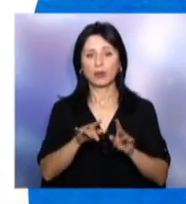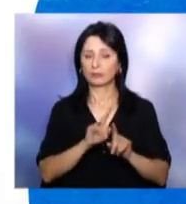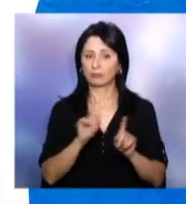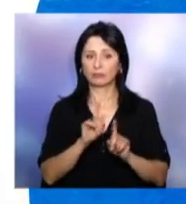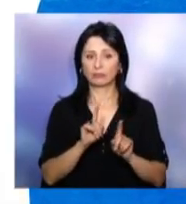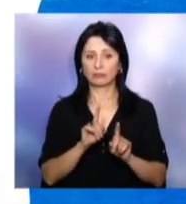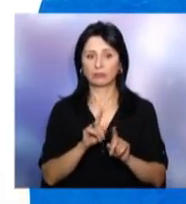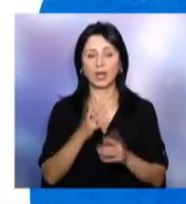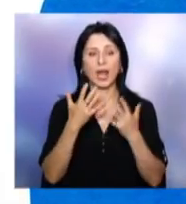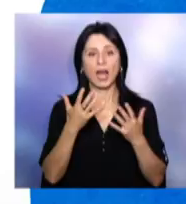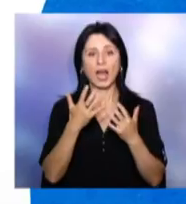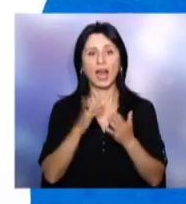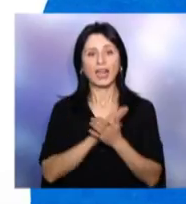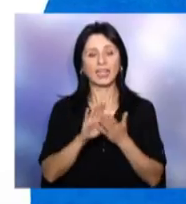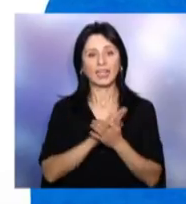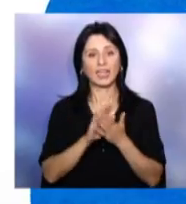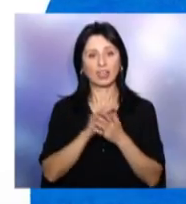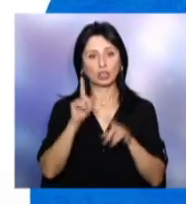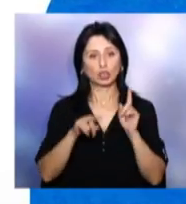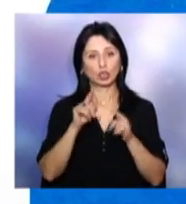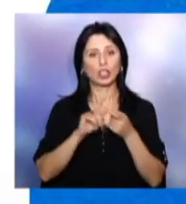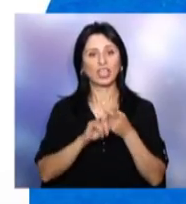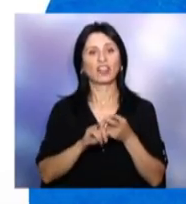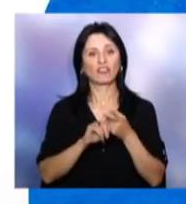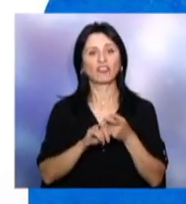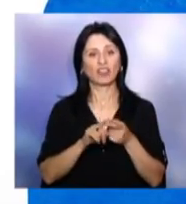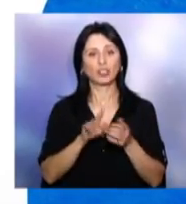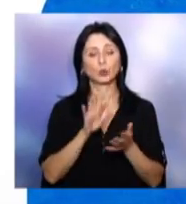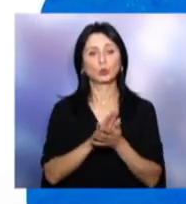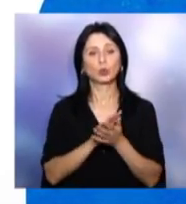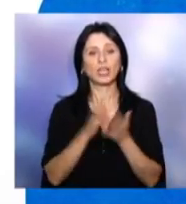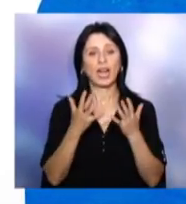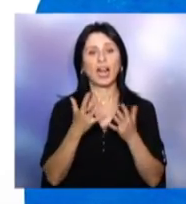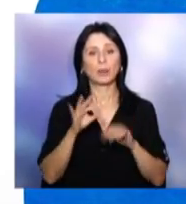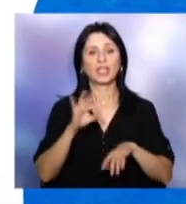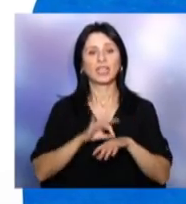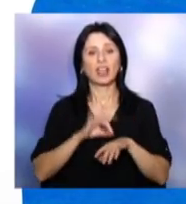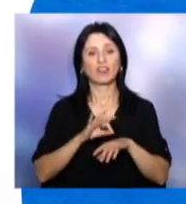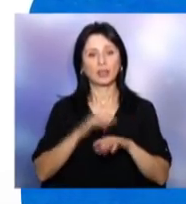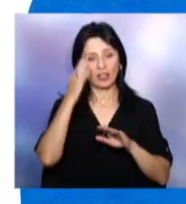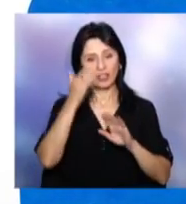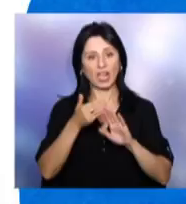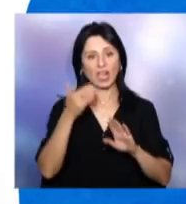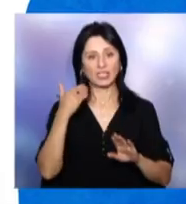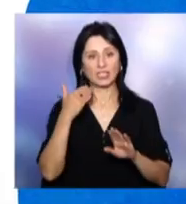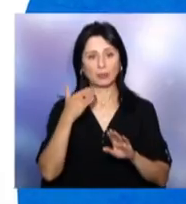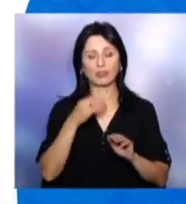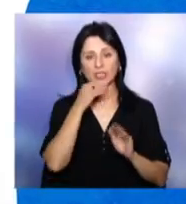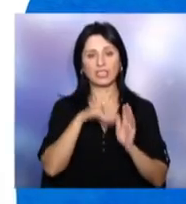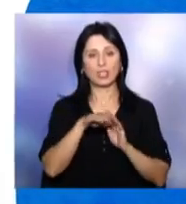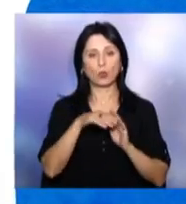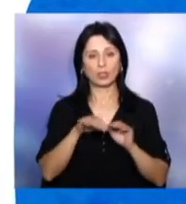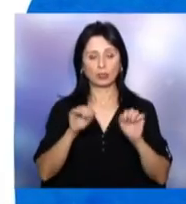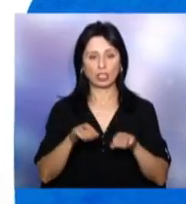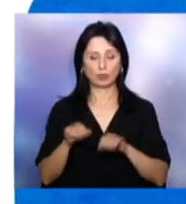გზაა. ხელების ჰიგიენა ზოგიერთი ინფექციის ანუ ჭუჭყიანი ხელების დაავადებების თავიდან აცილების